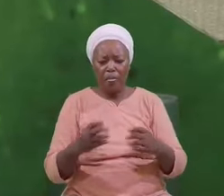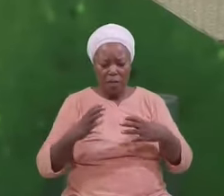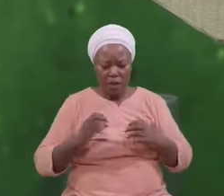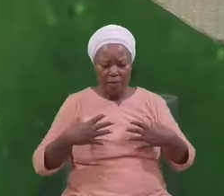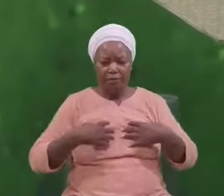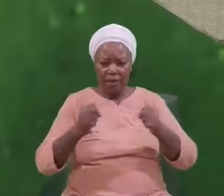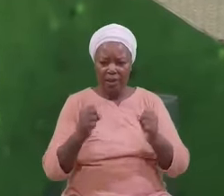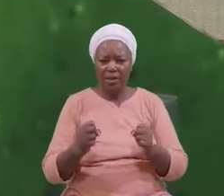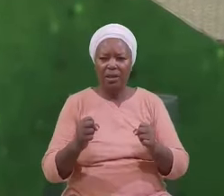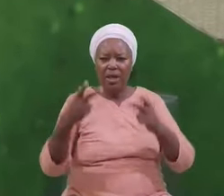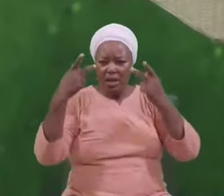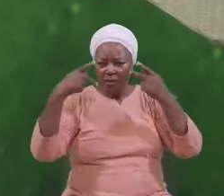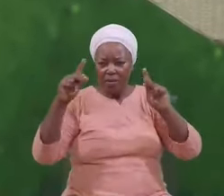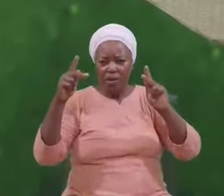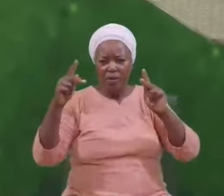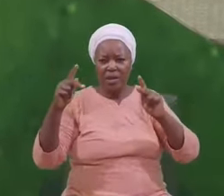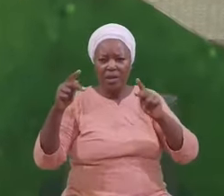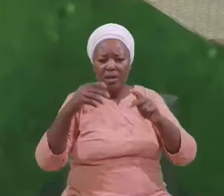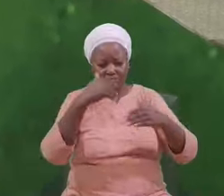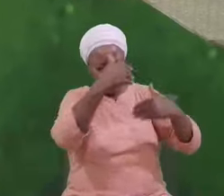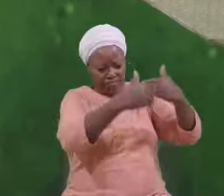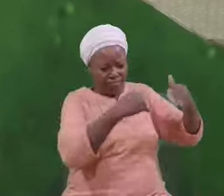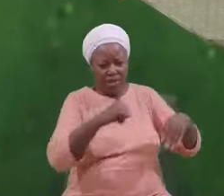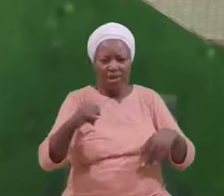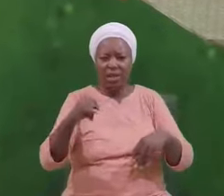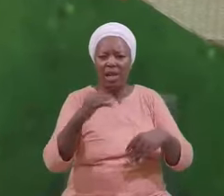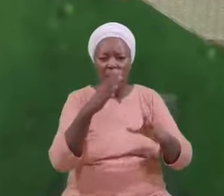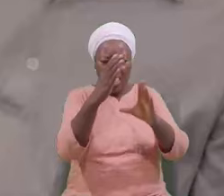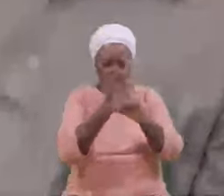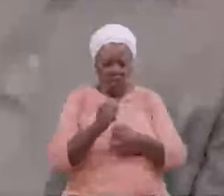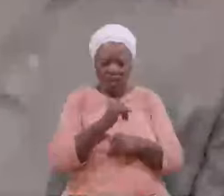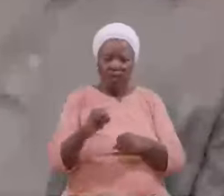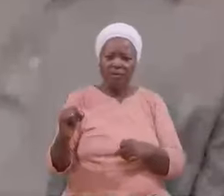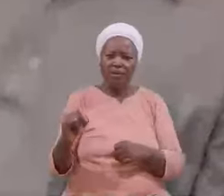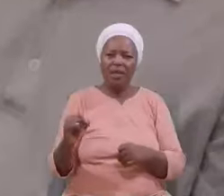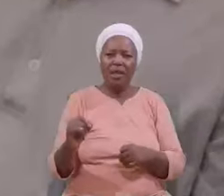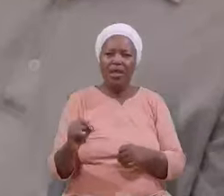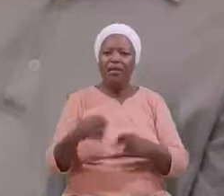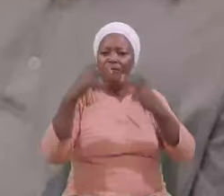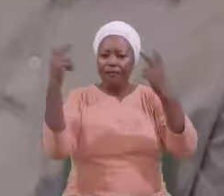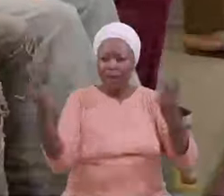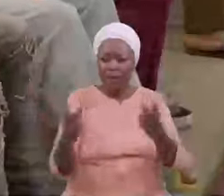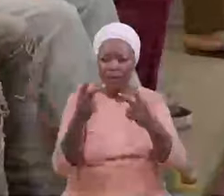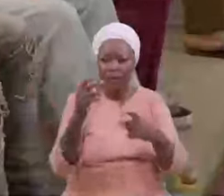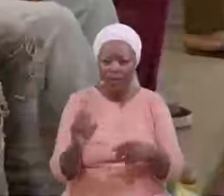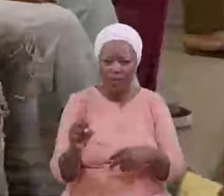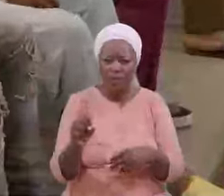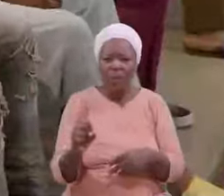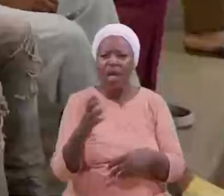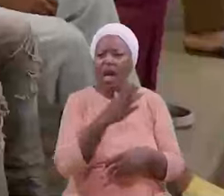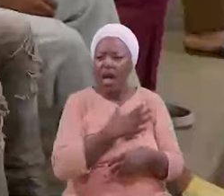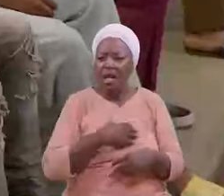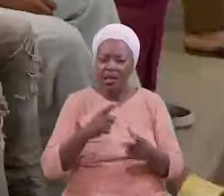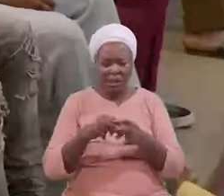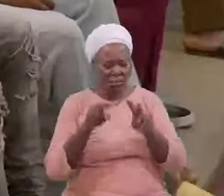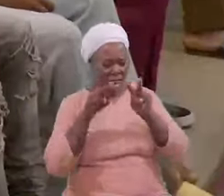prospérer, vous devez être progressif, vous devez réaliser, vous devez être victorieux. Et vous regardez et dit,